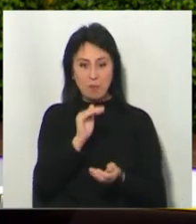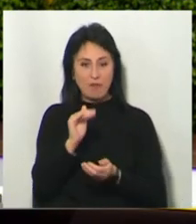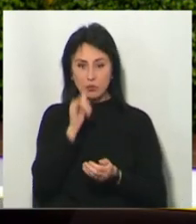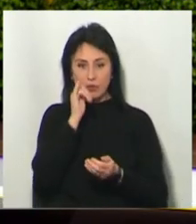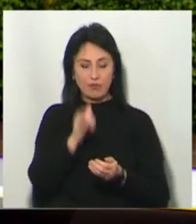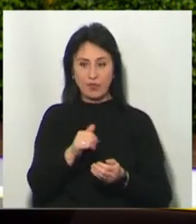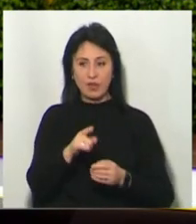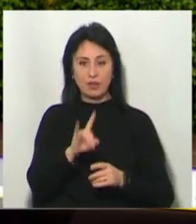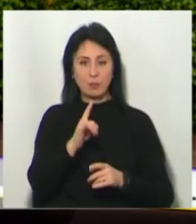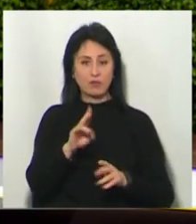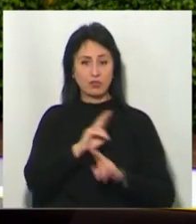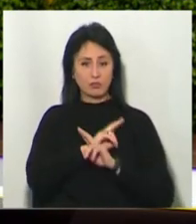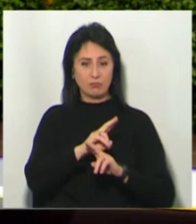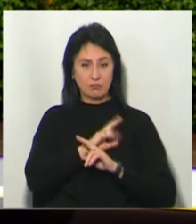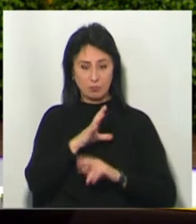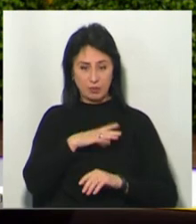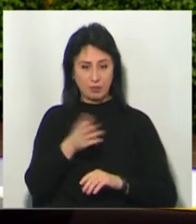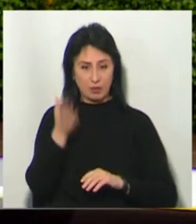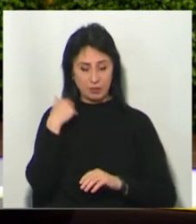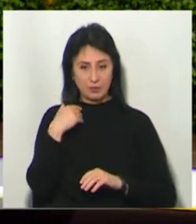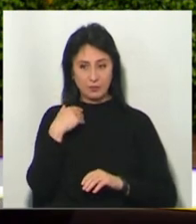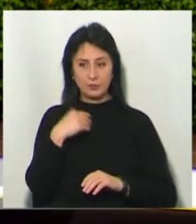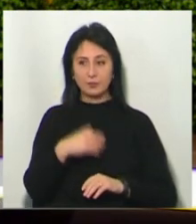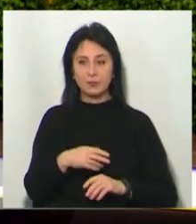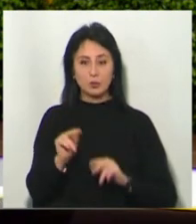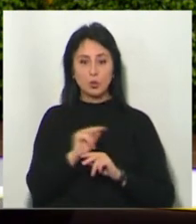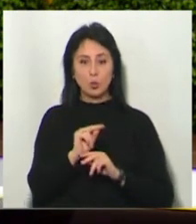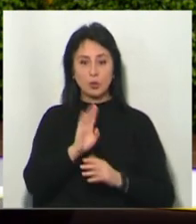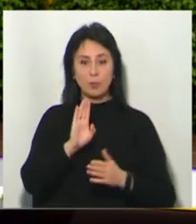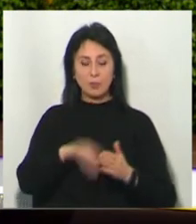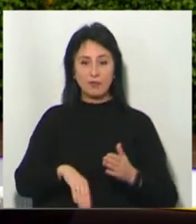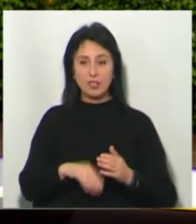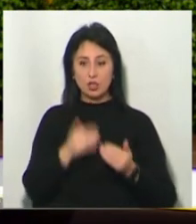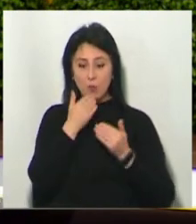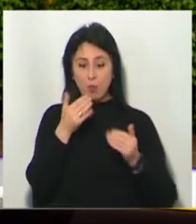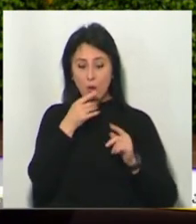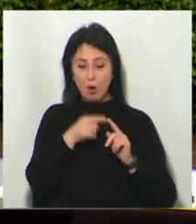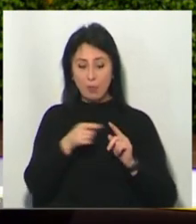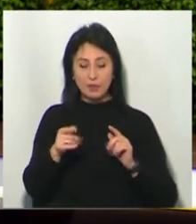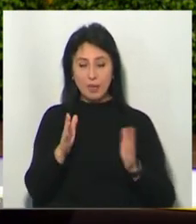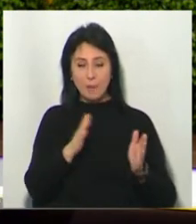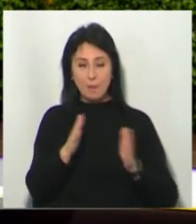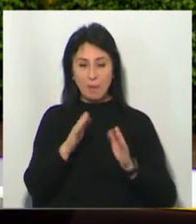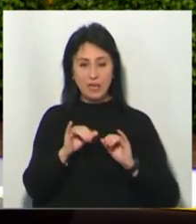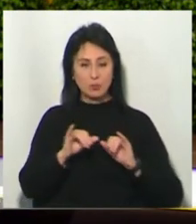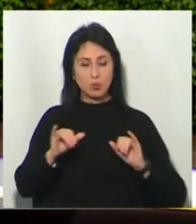ბავშვები იღუპებოდნენ ყოველგვარი მკურნალობის გარეშე. ბოლო პერიოდში